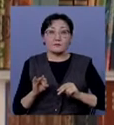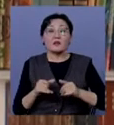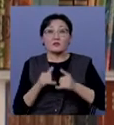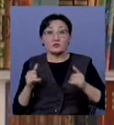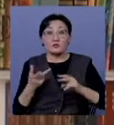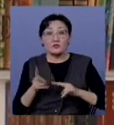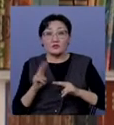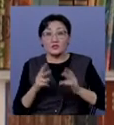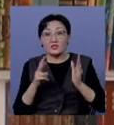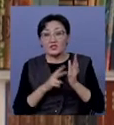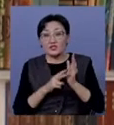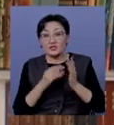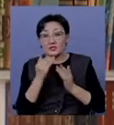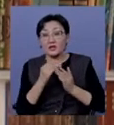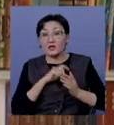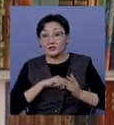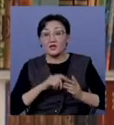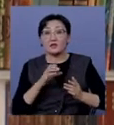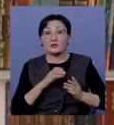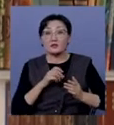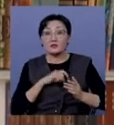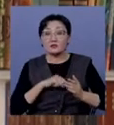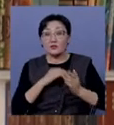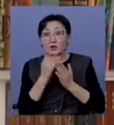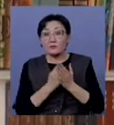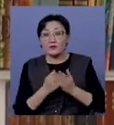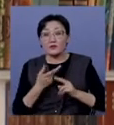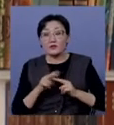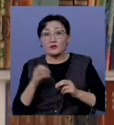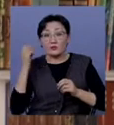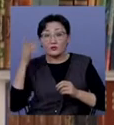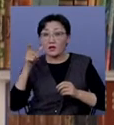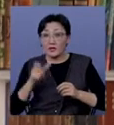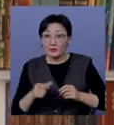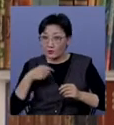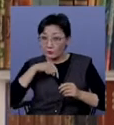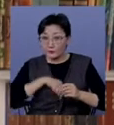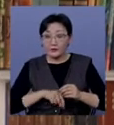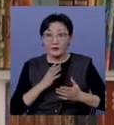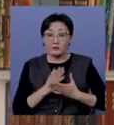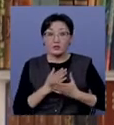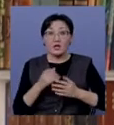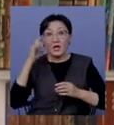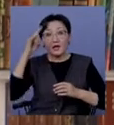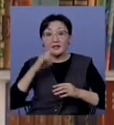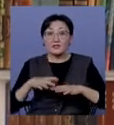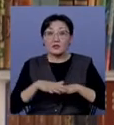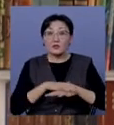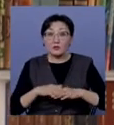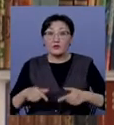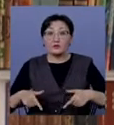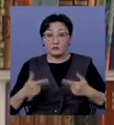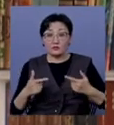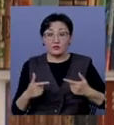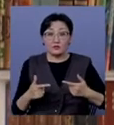таратылады. Осы жеті қасиет егер әр кемел адамның бойынан табылса, мына қазақ қоғамы